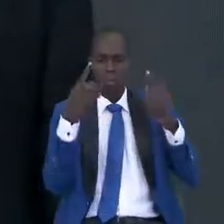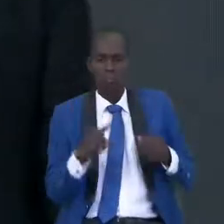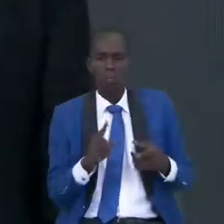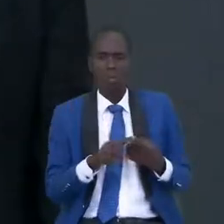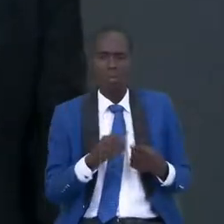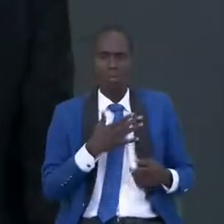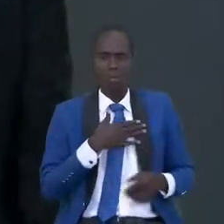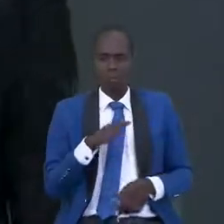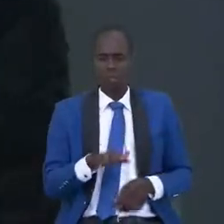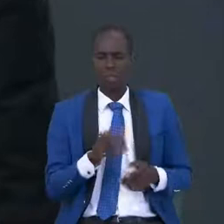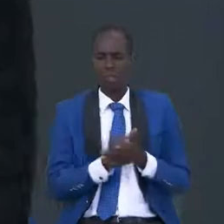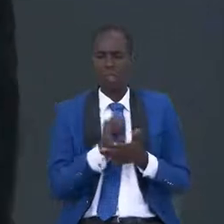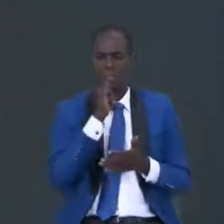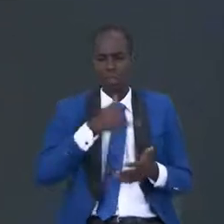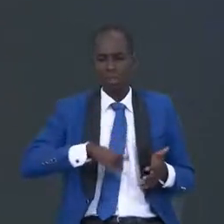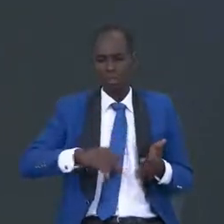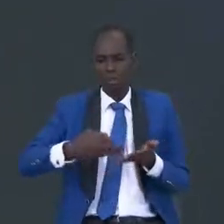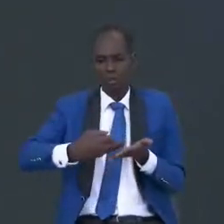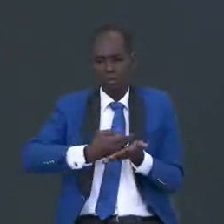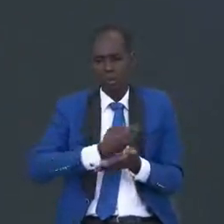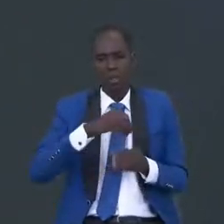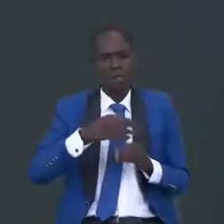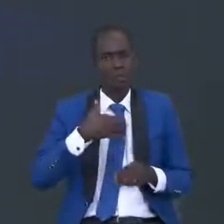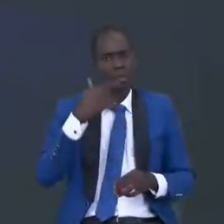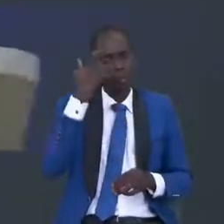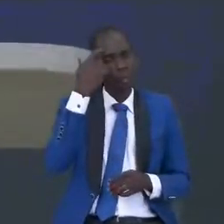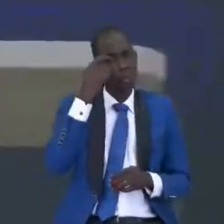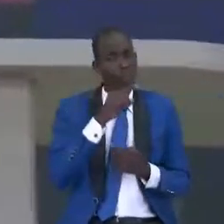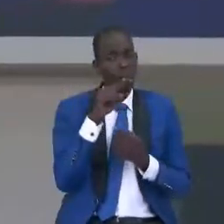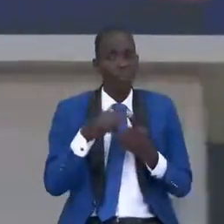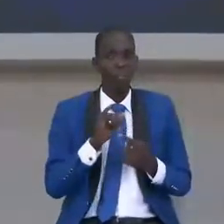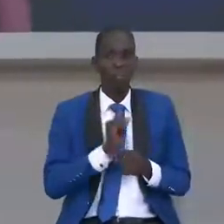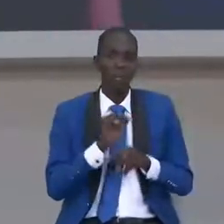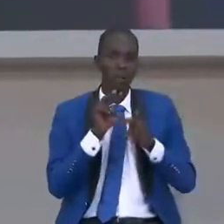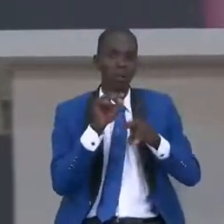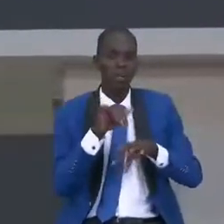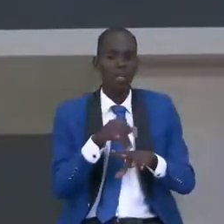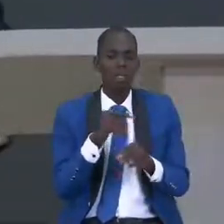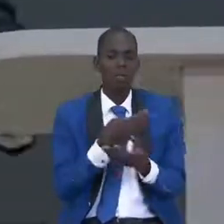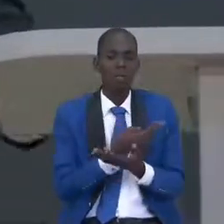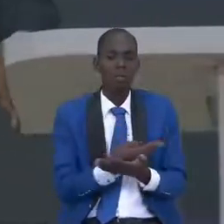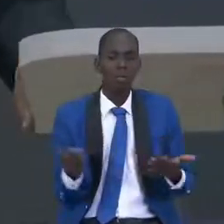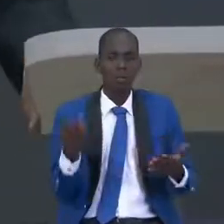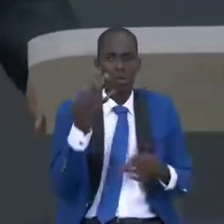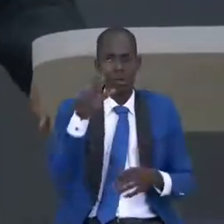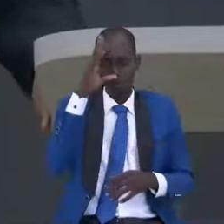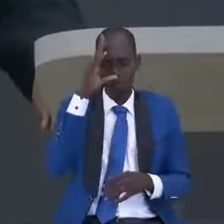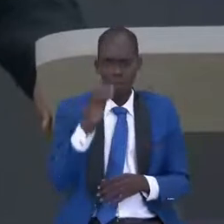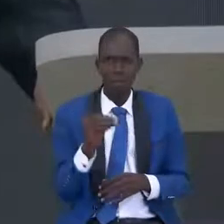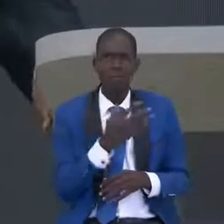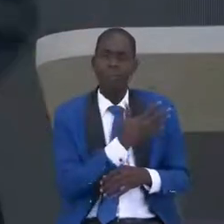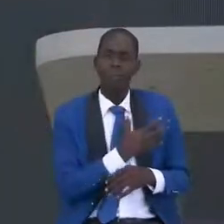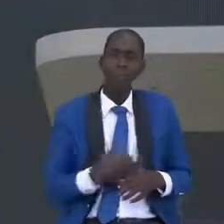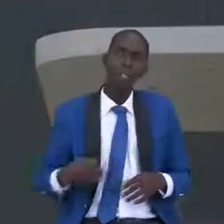c'est encore frais dans ma mémoire. Quand je considère l'échec des hommes et je regarde